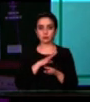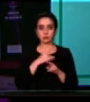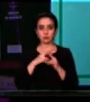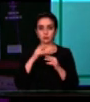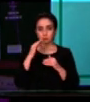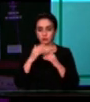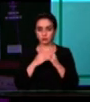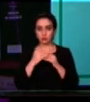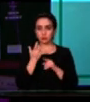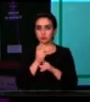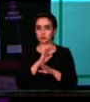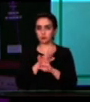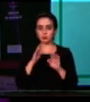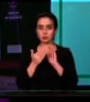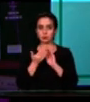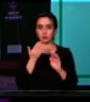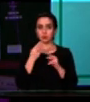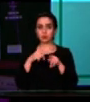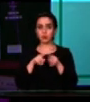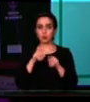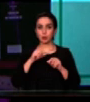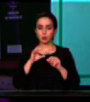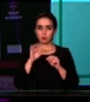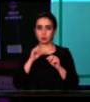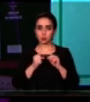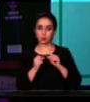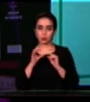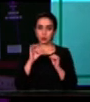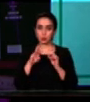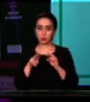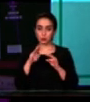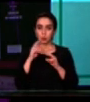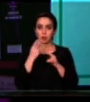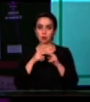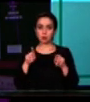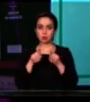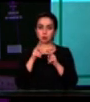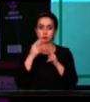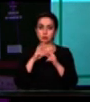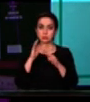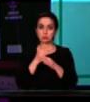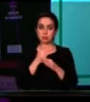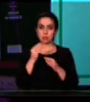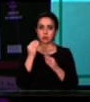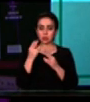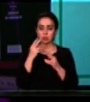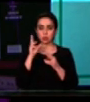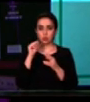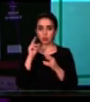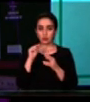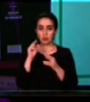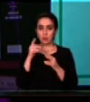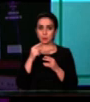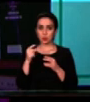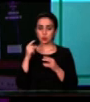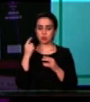очень близки и не очень далеки друг от друга. Затем, чтобы наибольшие делители чисел а